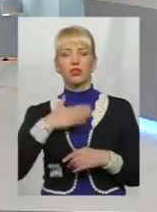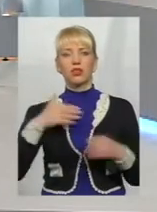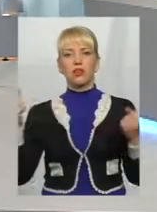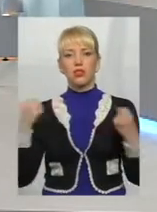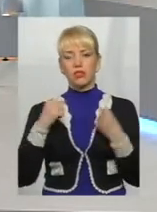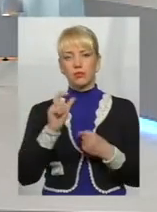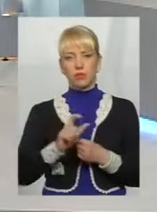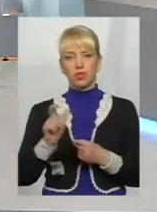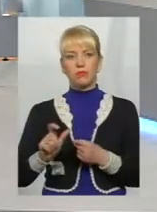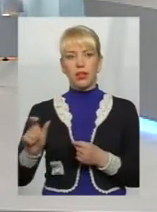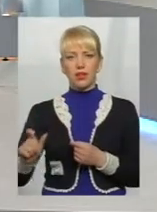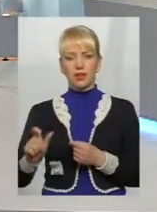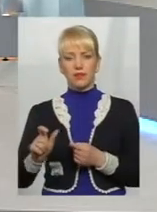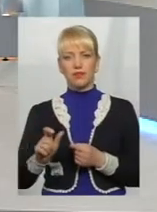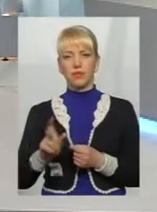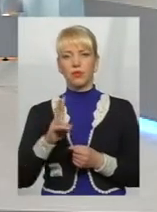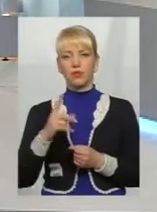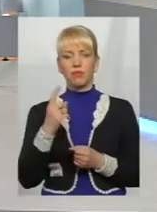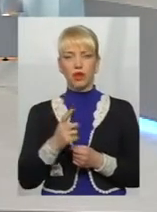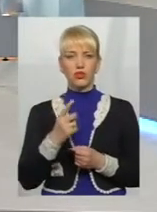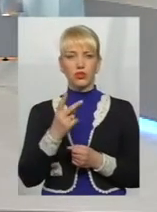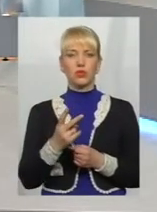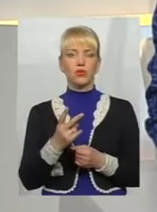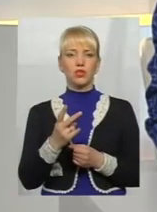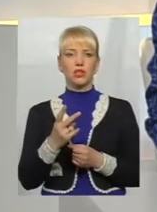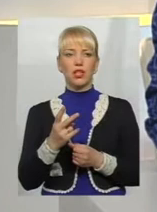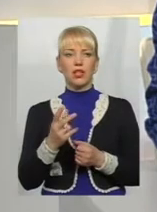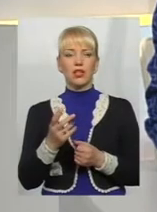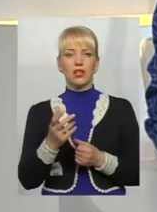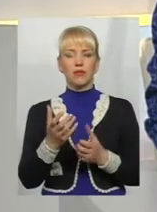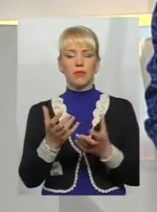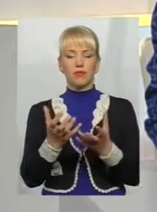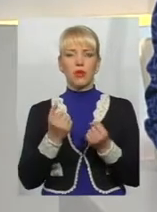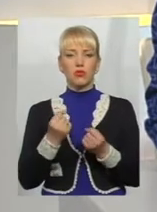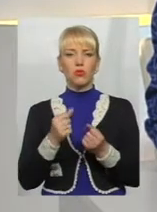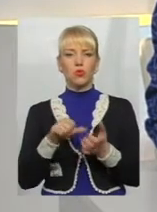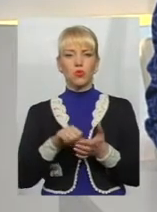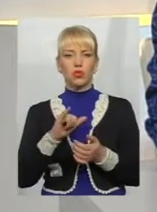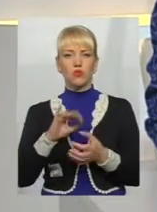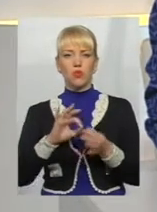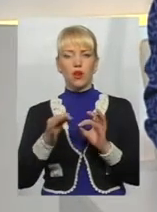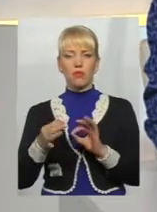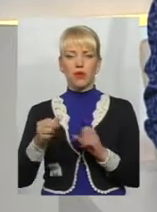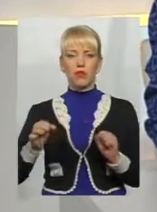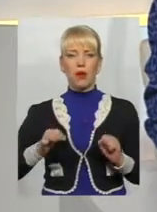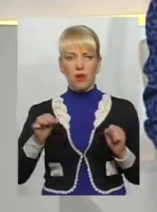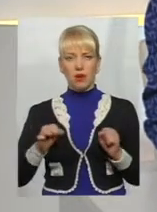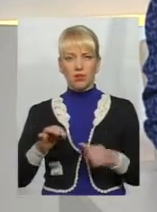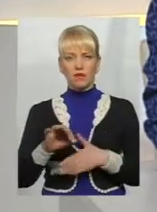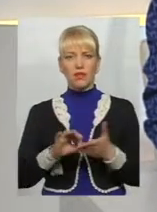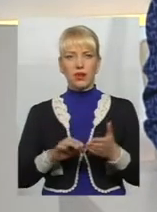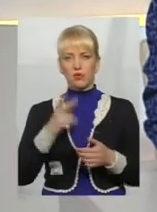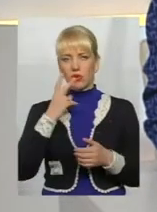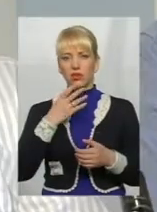спортсмени, хто перший, вдруге беруть участь в Олімпіаді, намагаються відразу